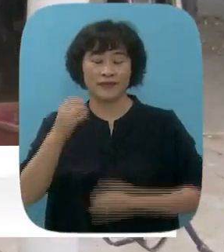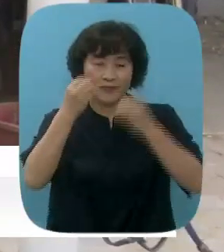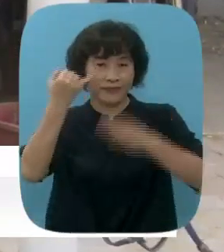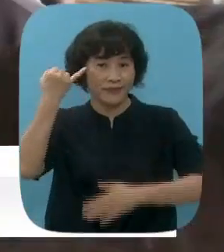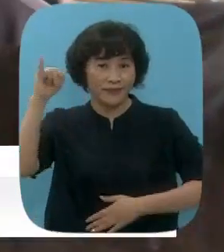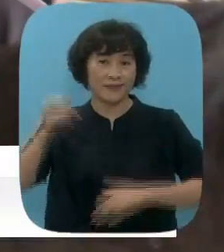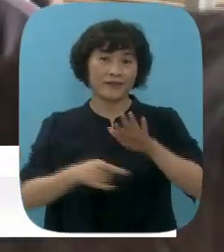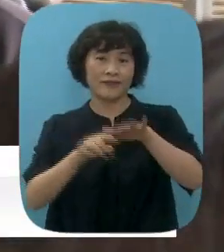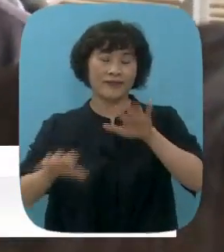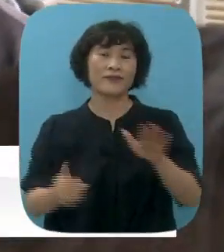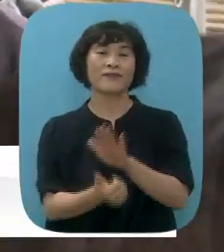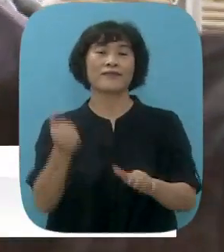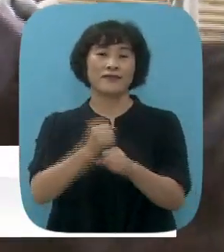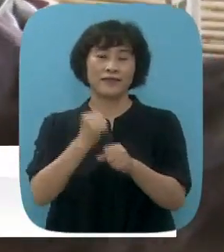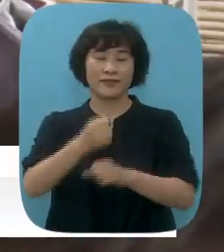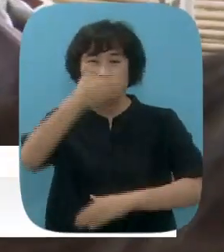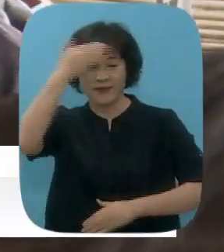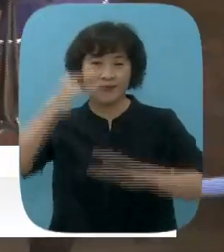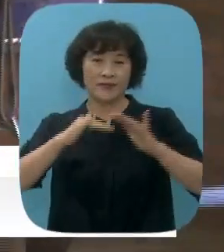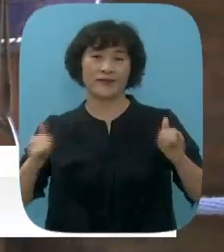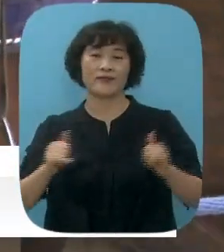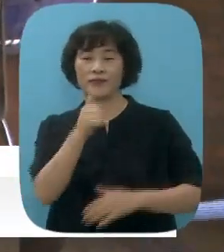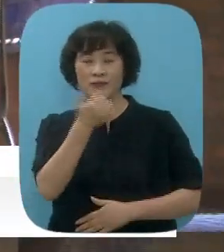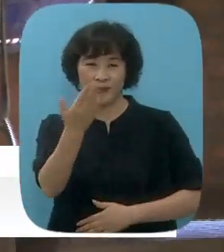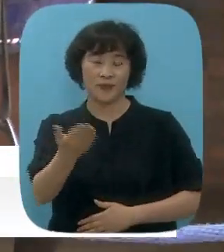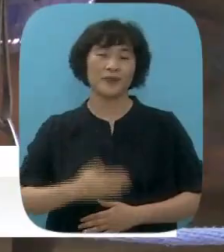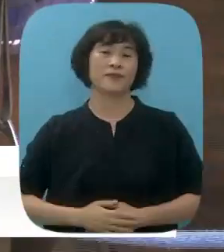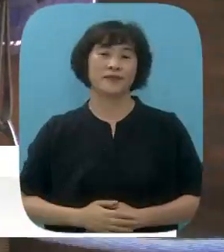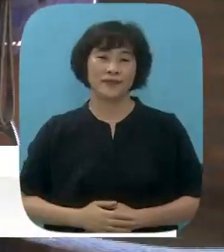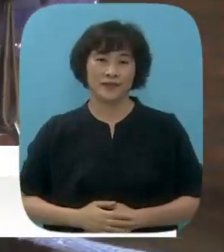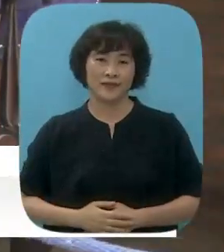창의적인 아이디어로 농촌의 희망을 일구는 청년 귀촌인을 소개합니다.